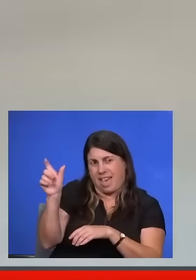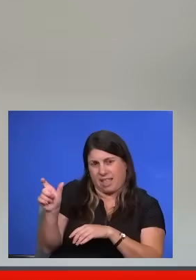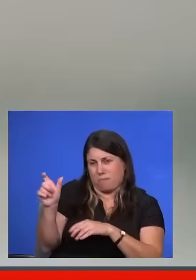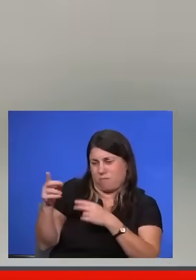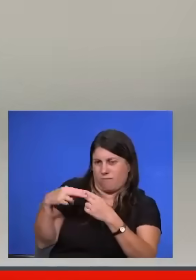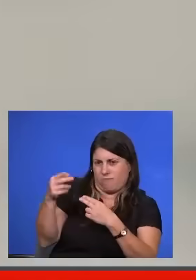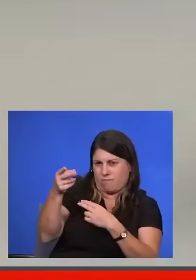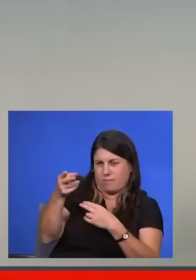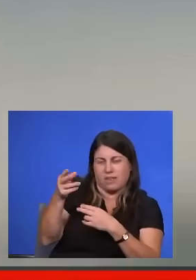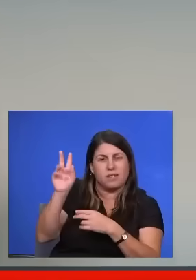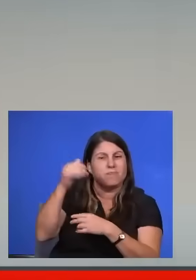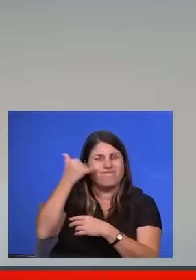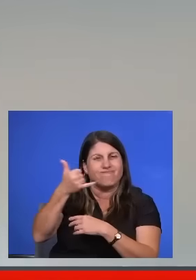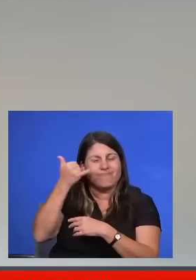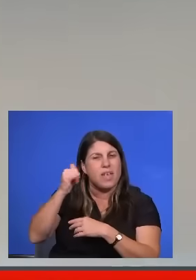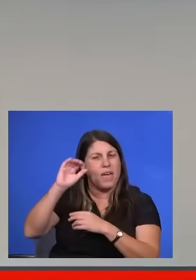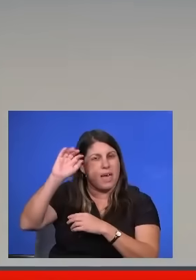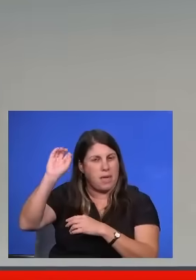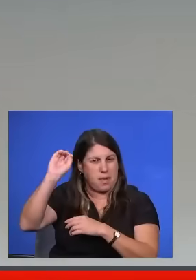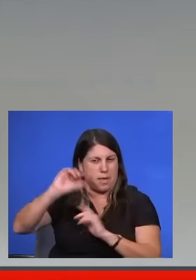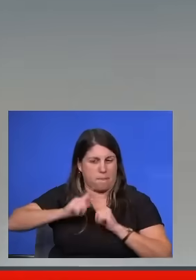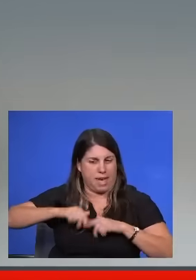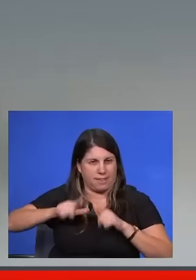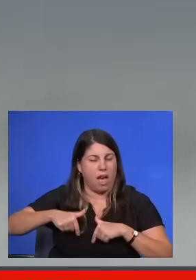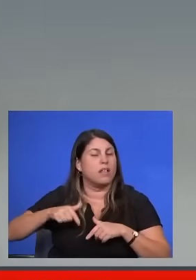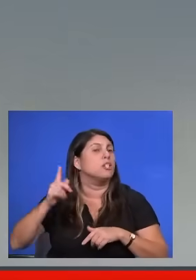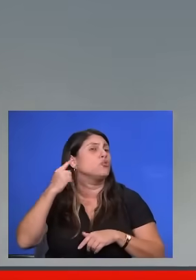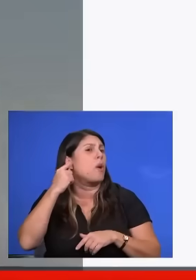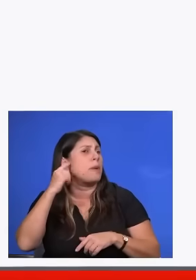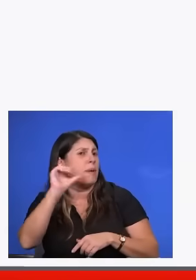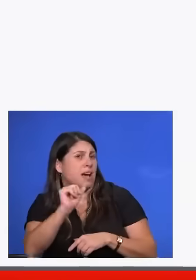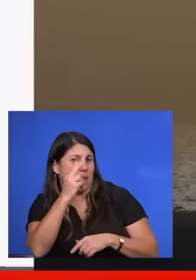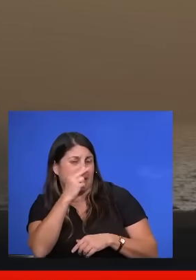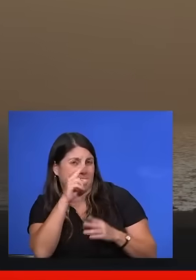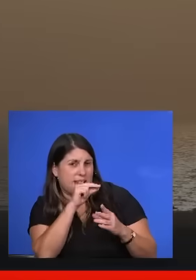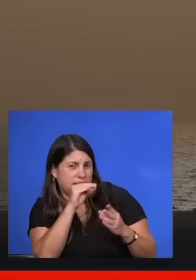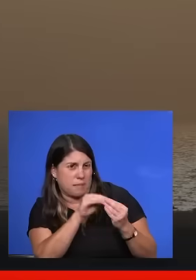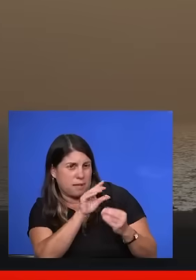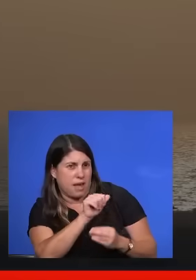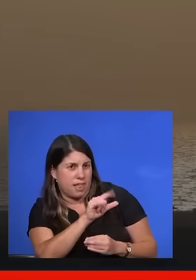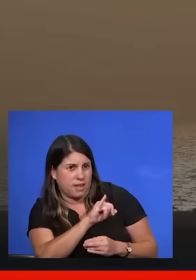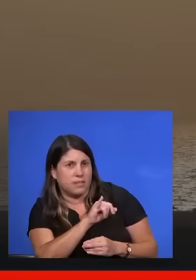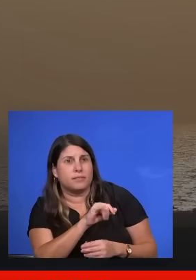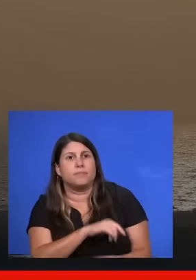עזרה. ברקע, שומעים את אריה מנסה לדבר לאלי.